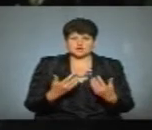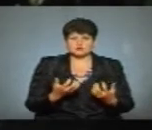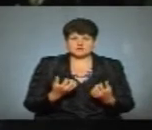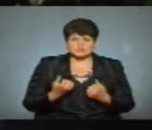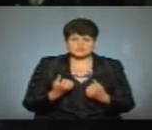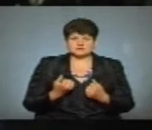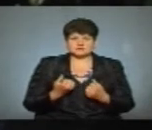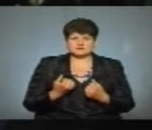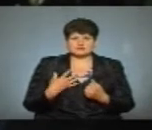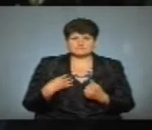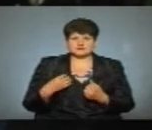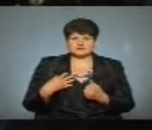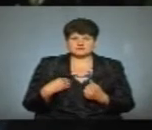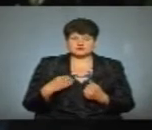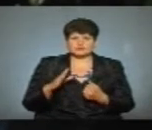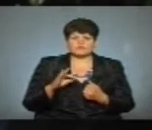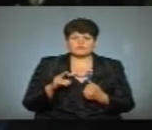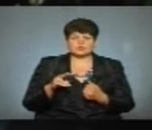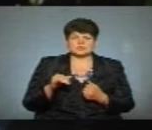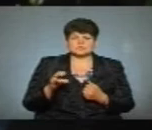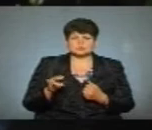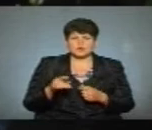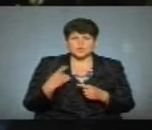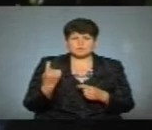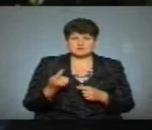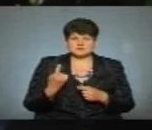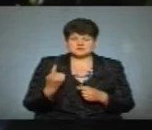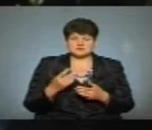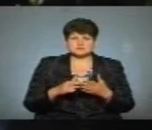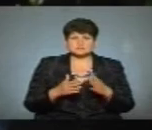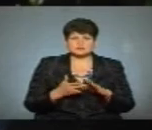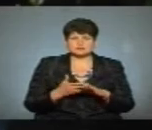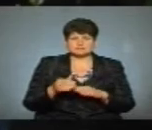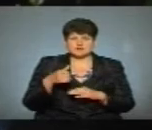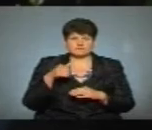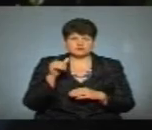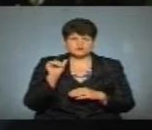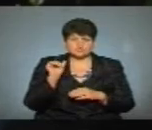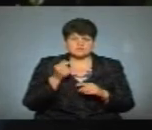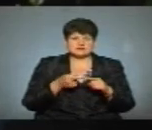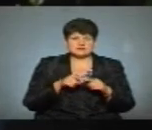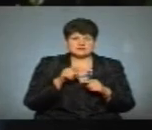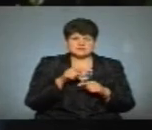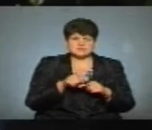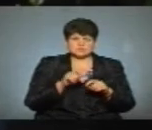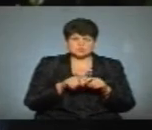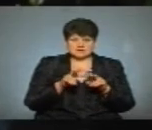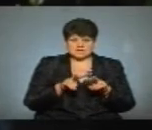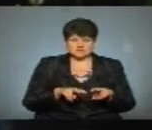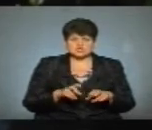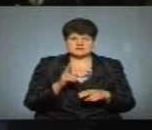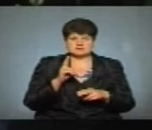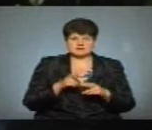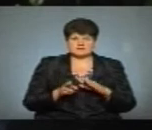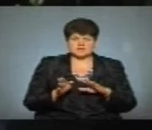з Львівської та з Волинської областей. Станом на вчора такі дослідження завершені.